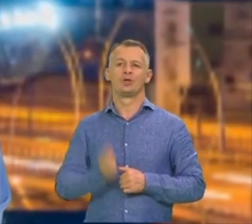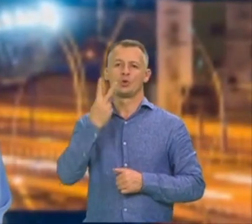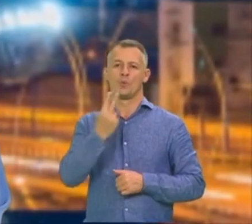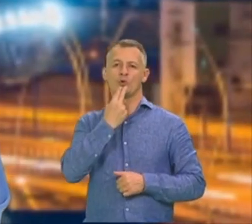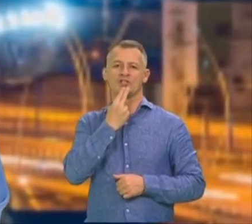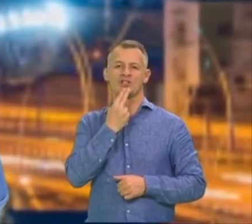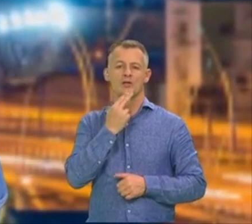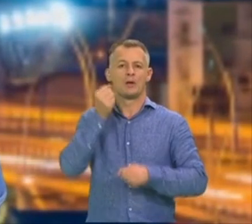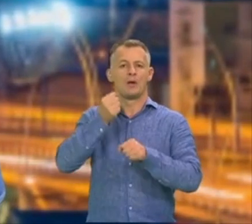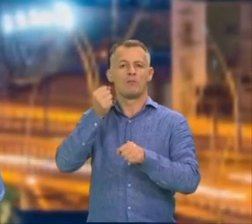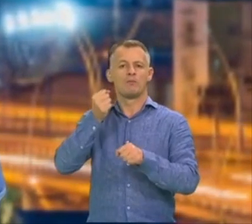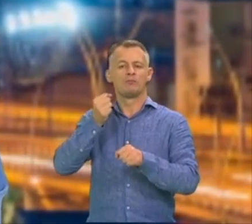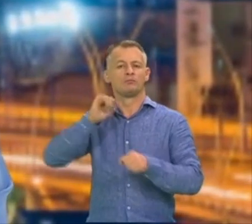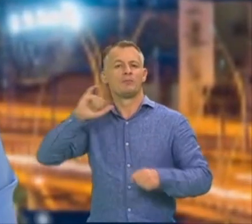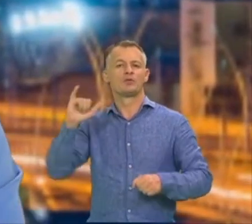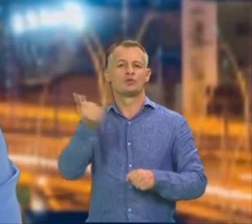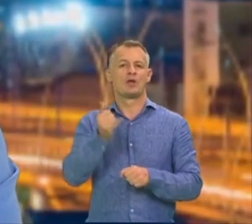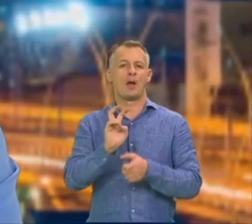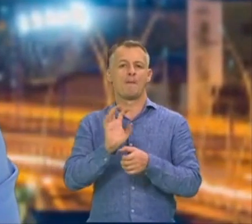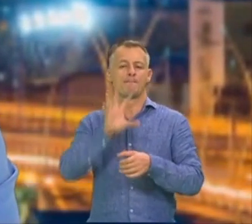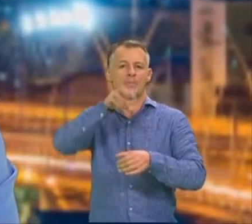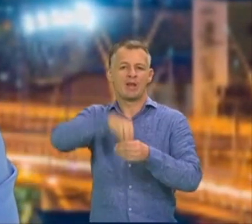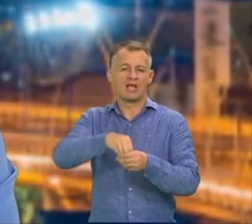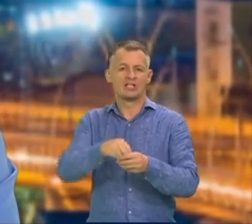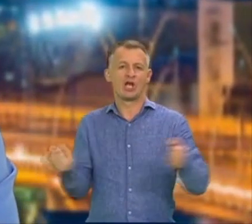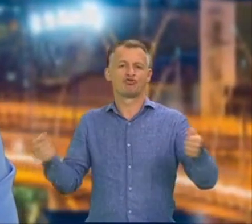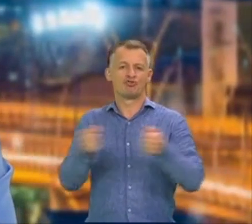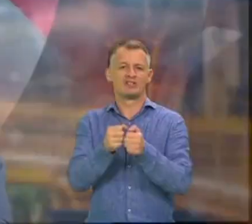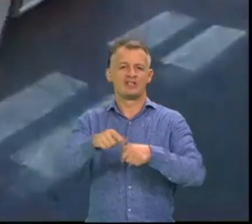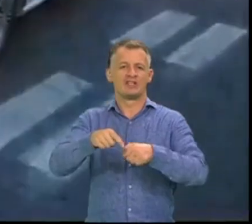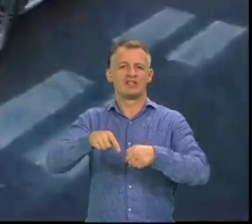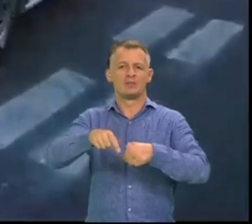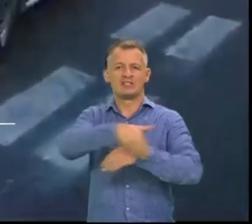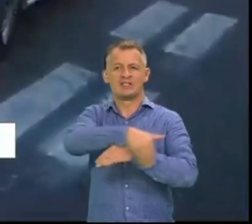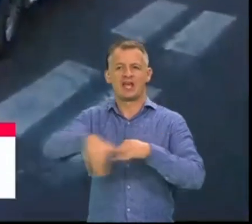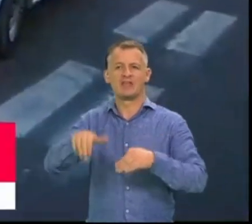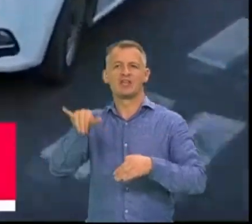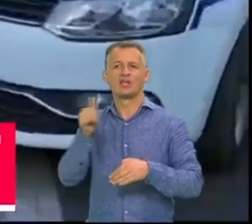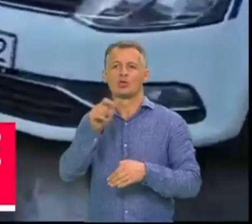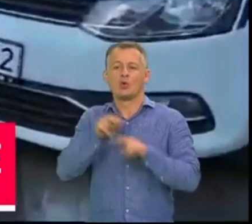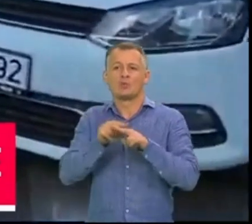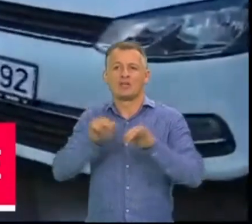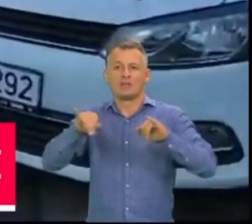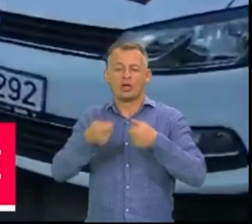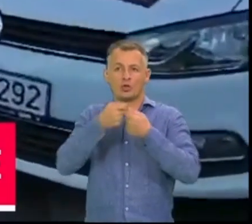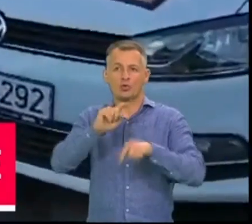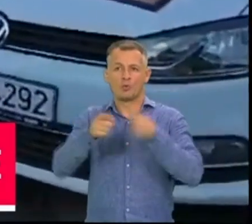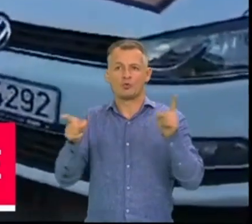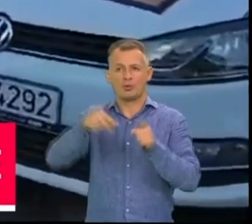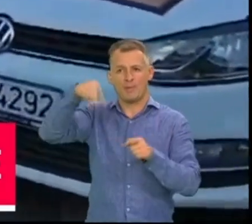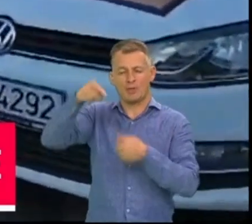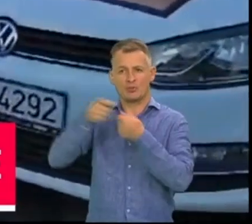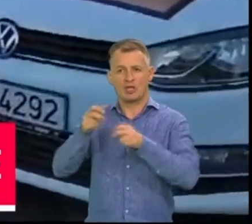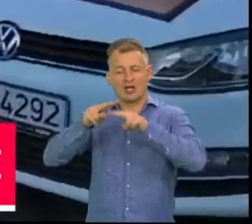Doi polițiști aflați în misiune au fost implicați într-un accident de circulație într-o intersecție din Iași. Cum a avut loc totul, vă spun după o scurtă pauză de